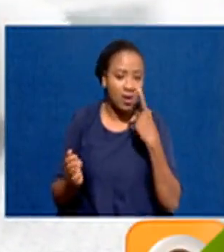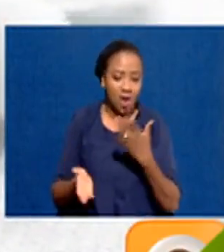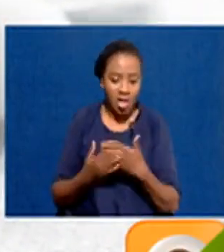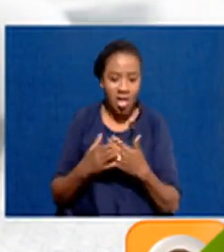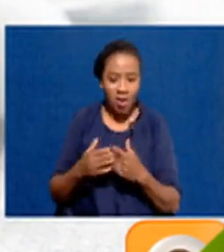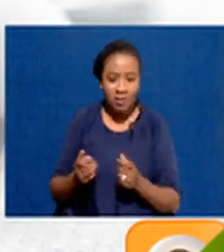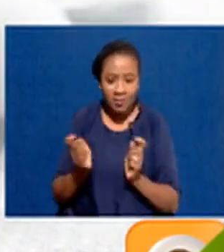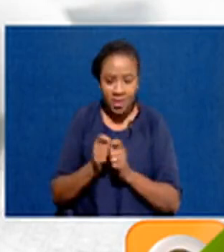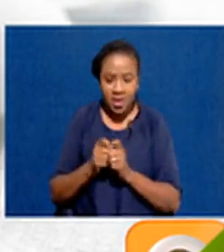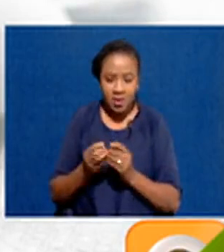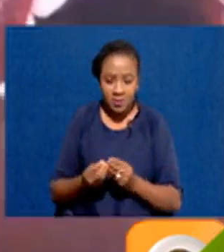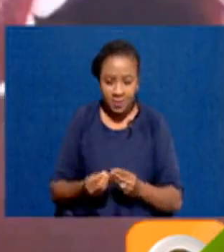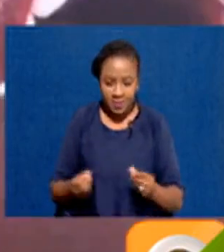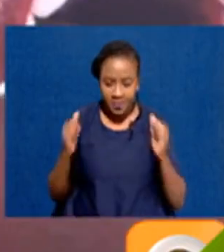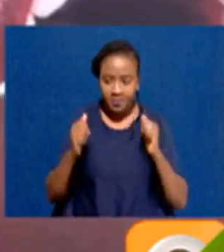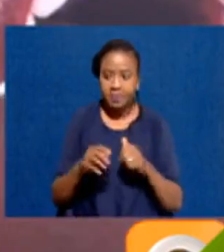makali ya uchungu.